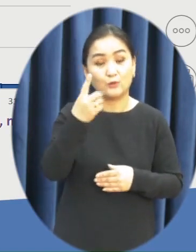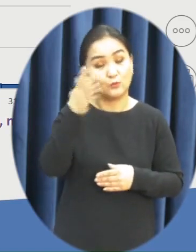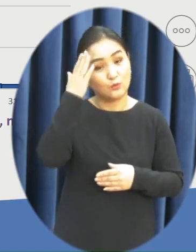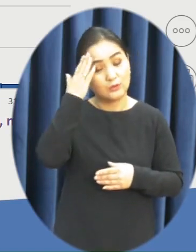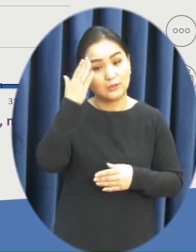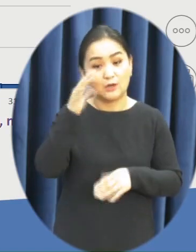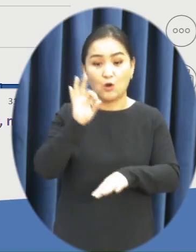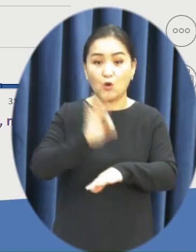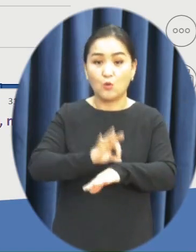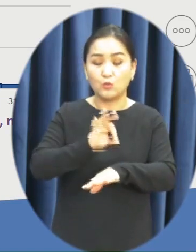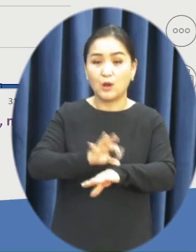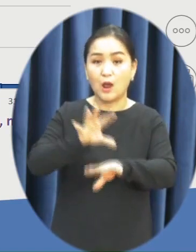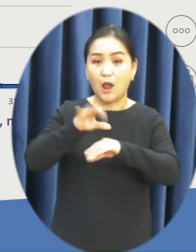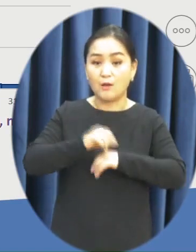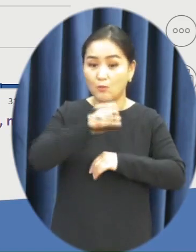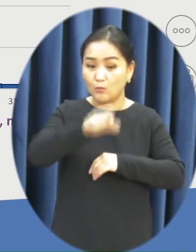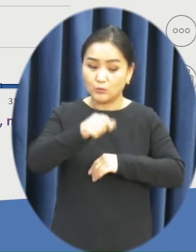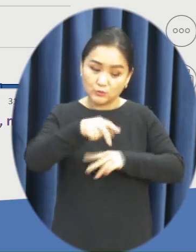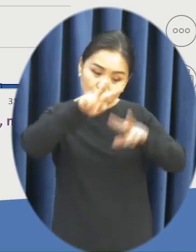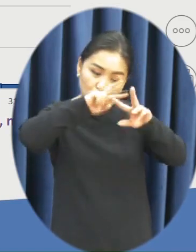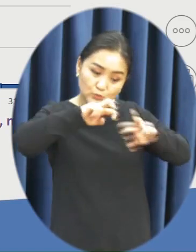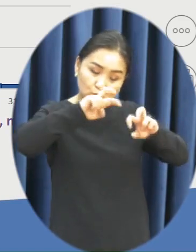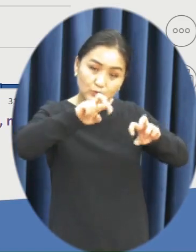ནས གེད སུག ཚེད